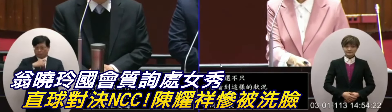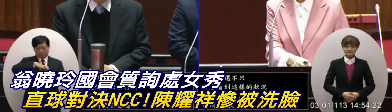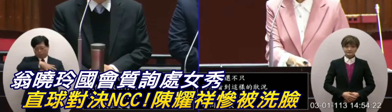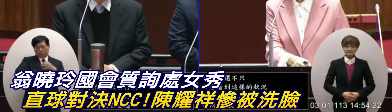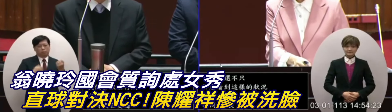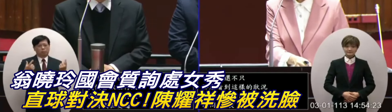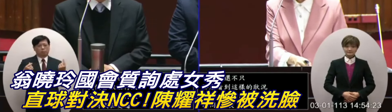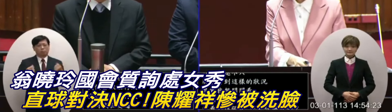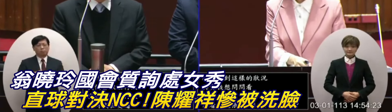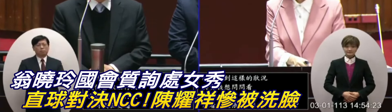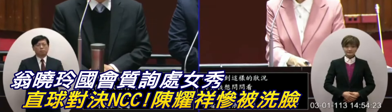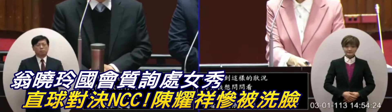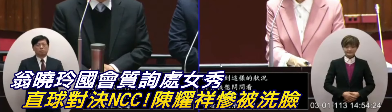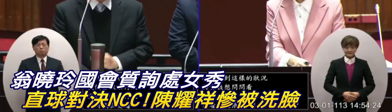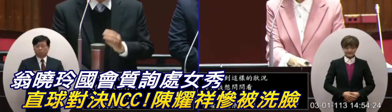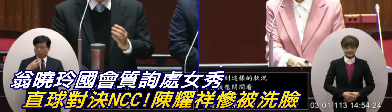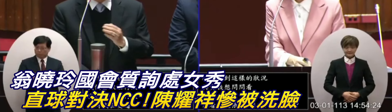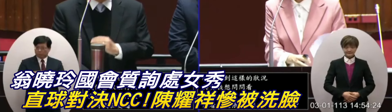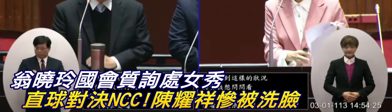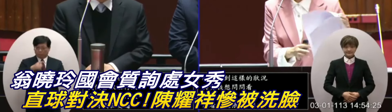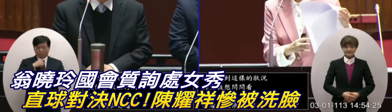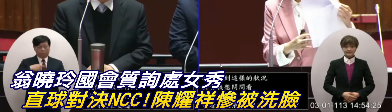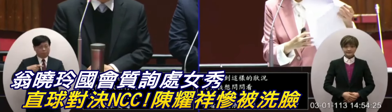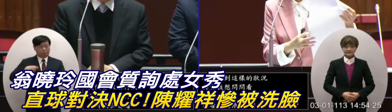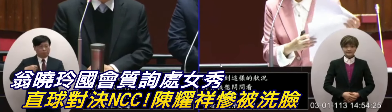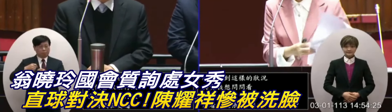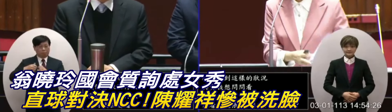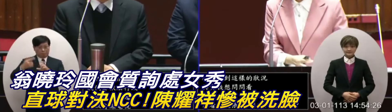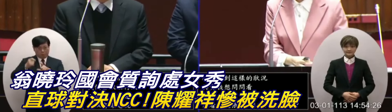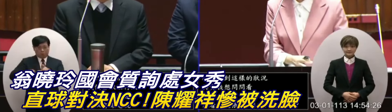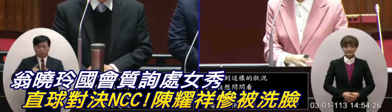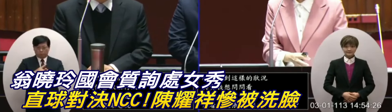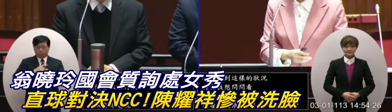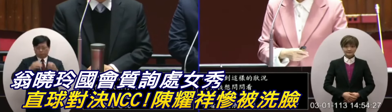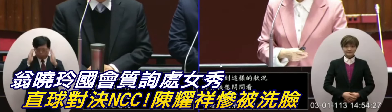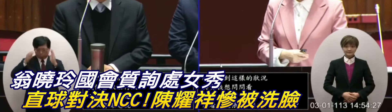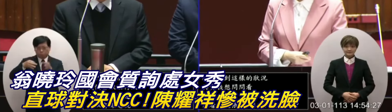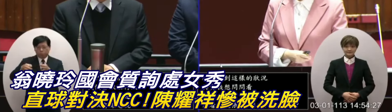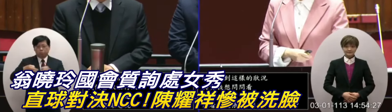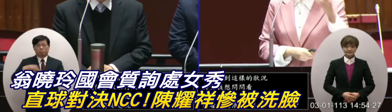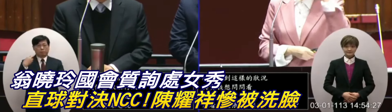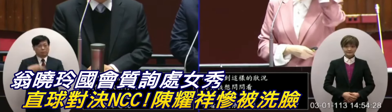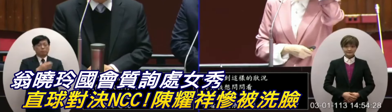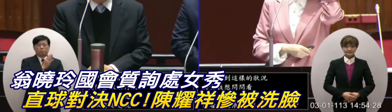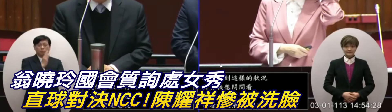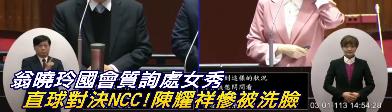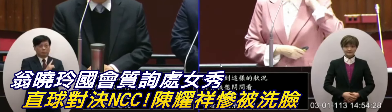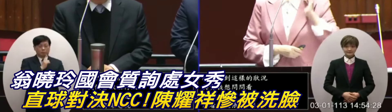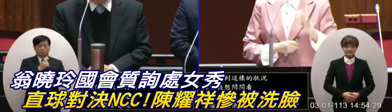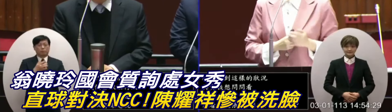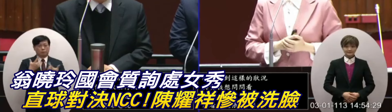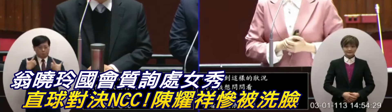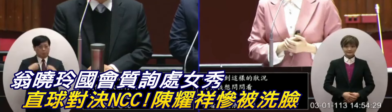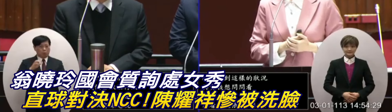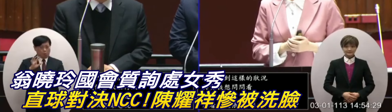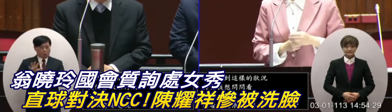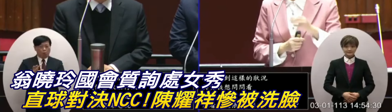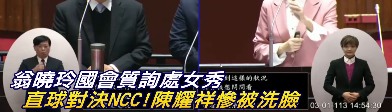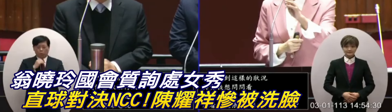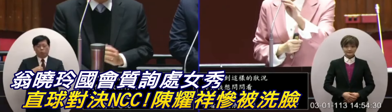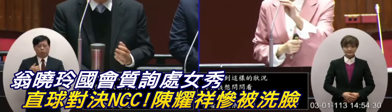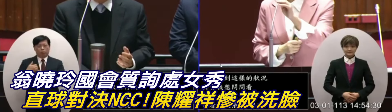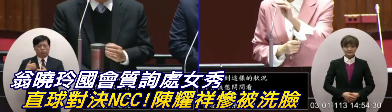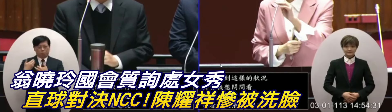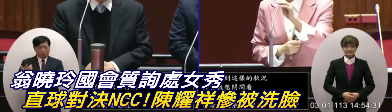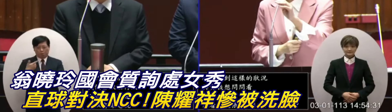世界都是这样。那当然这个业者本身要妥善的经营，政府呢，实际上已经给业者很好的经